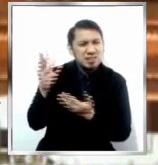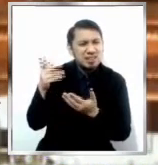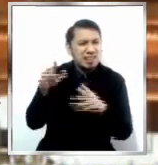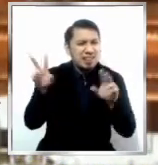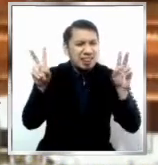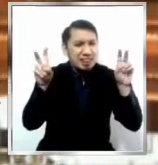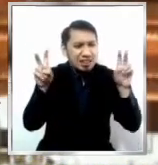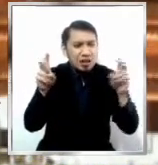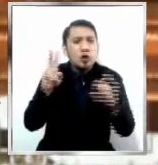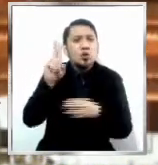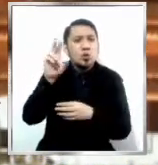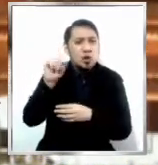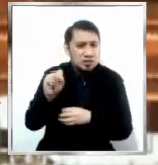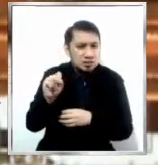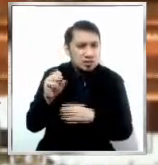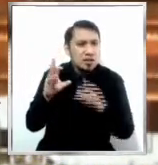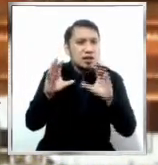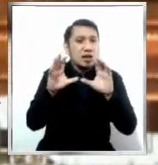by